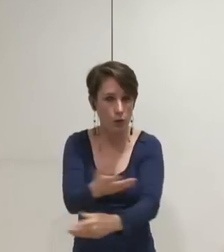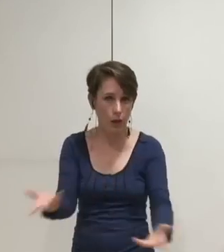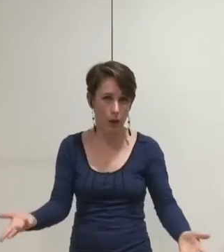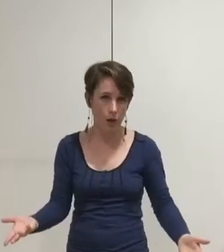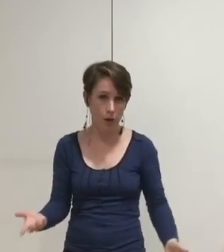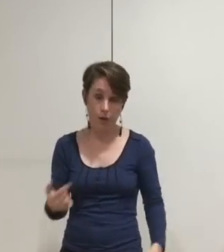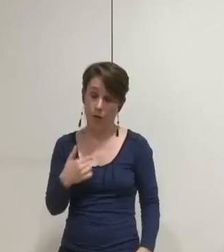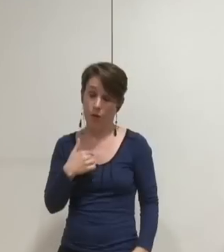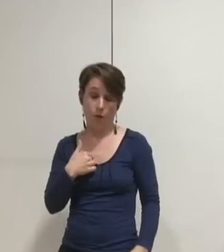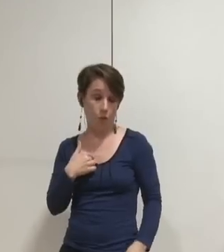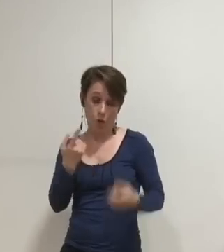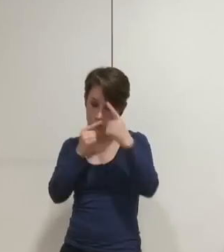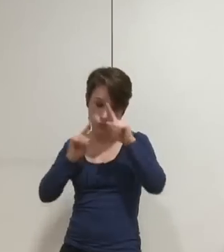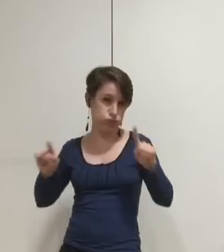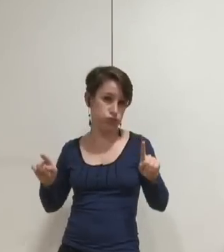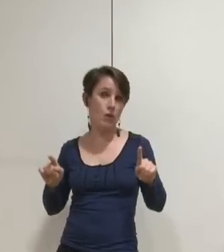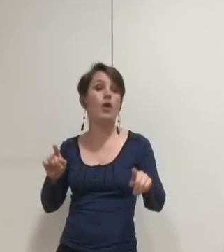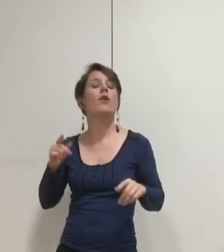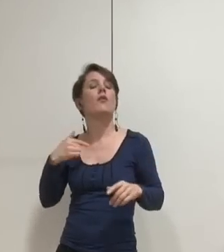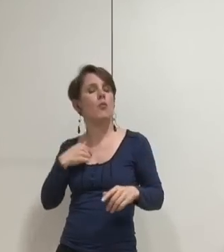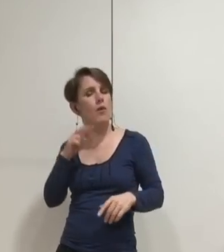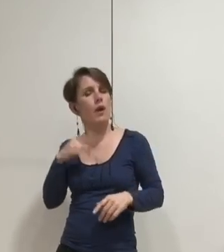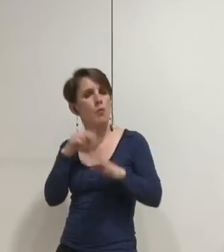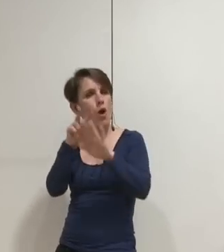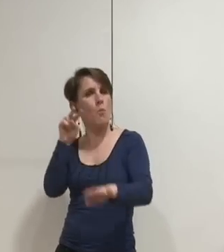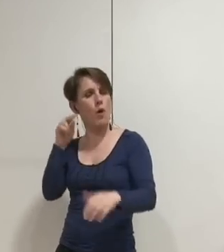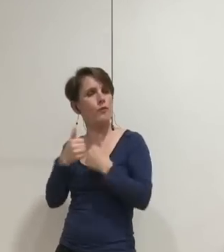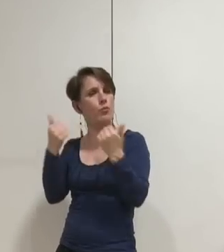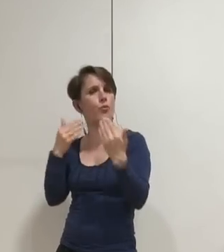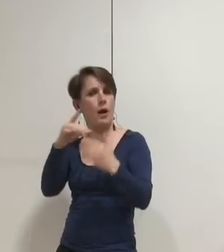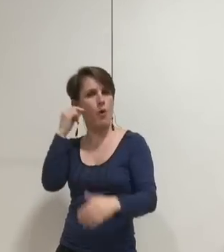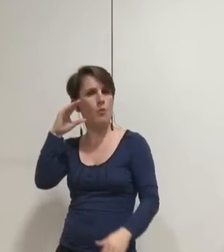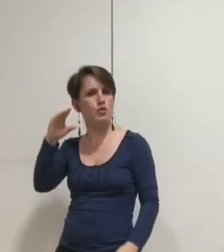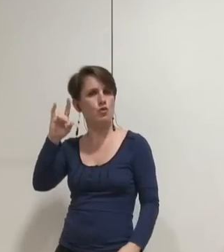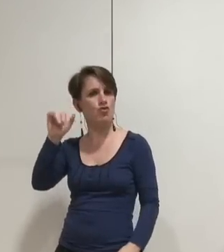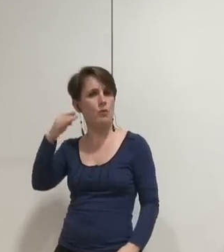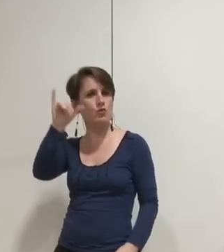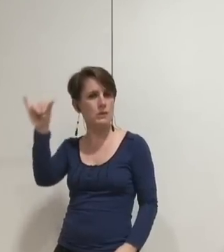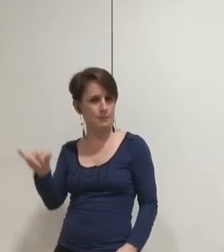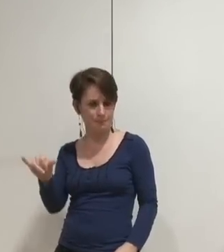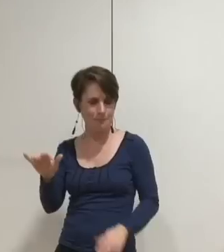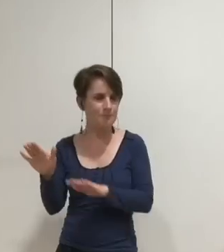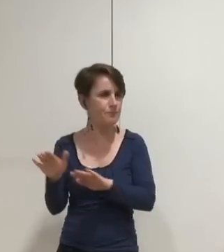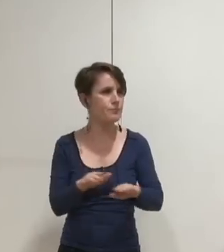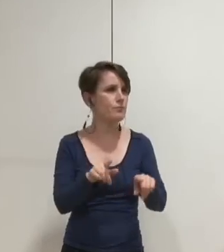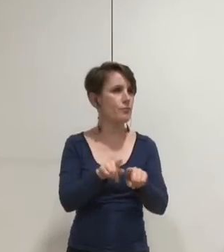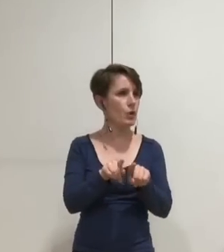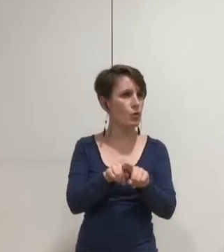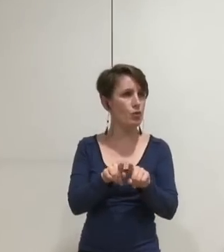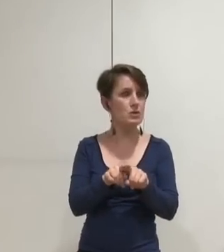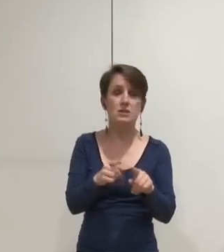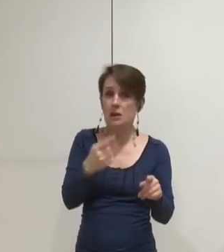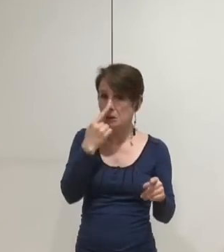le même point de vue et vous savez que Monsieur chamussi sur ce pointl enfin nous pensons que la délibération monsieur le rapporteur est peu